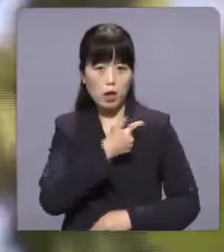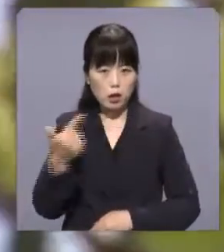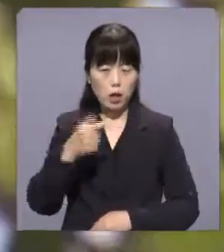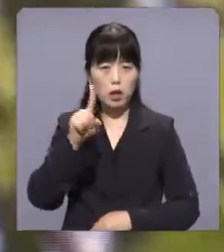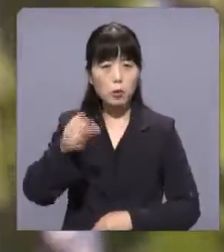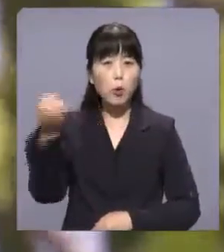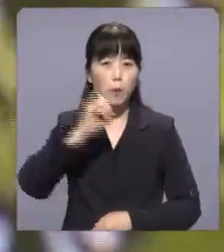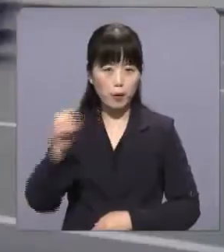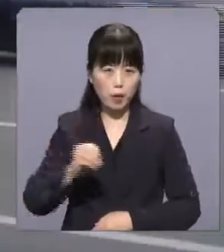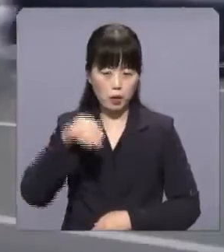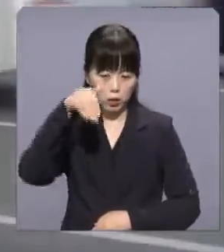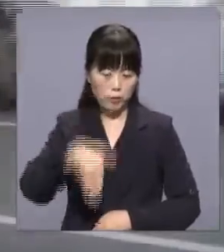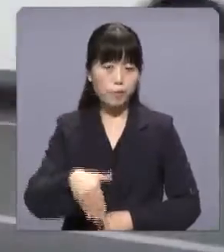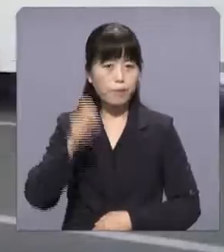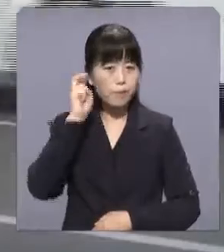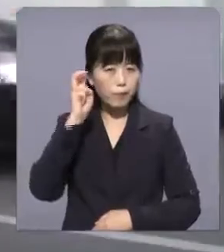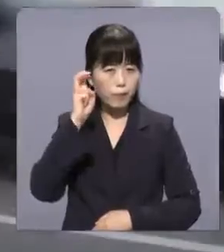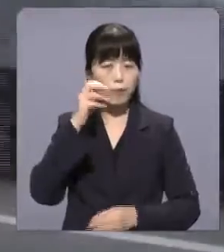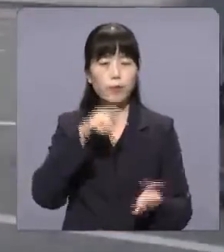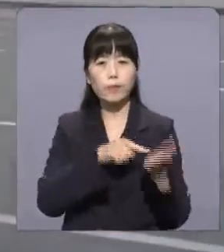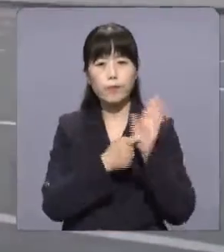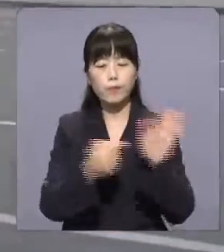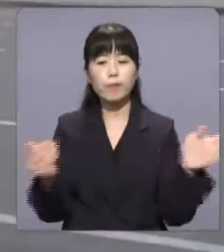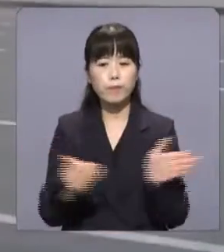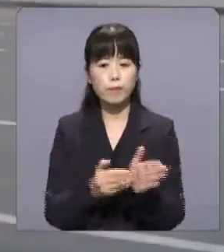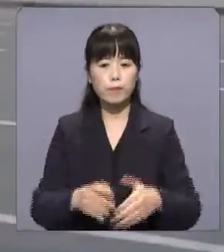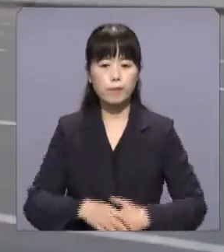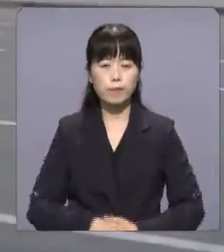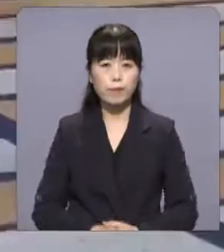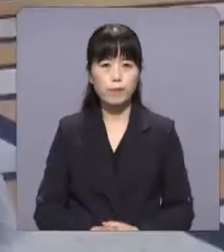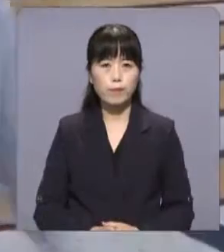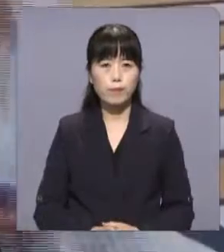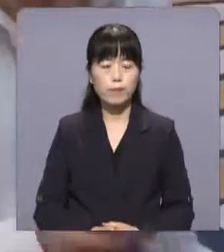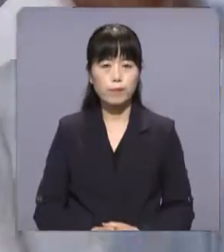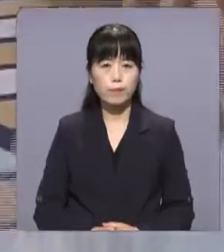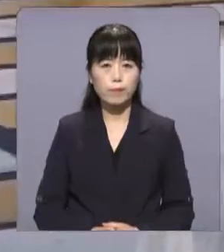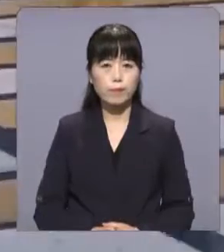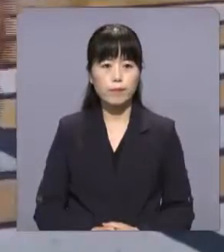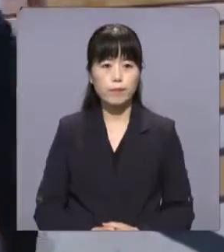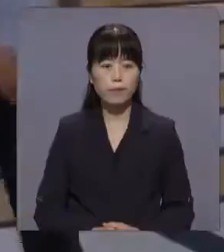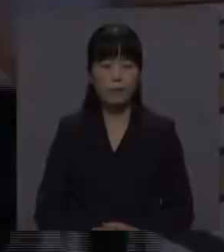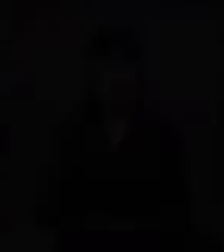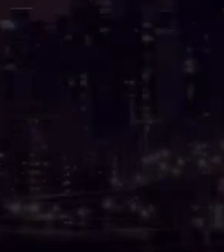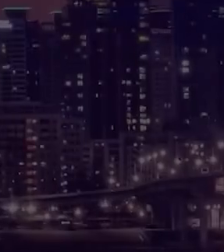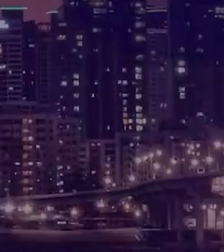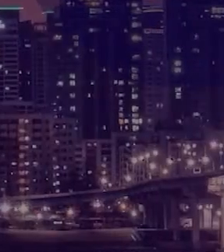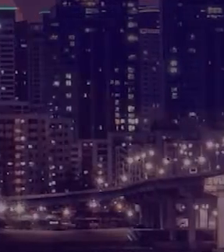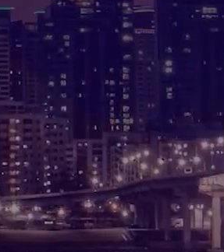15% 가까이 위축될 것이라고 밝혔습니다. OBS 뉴스 황다인입니다.